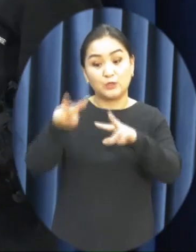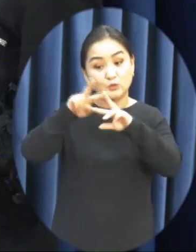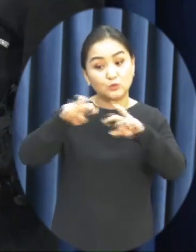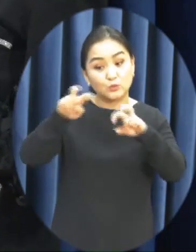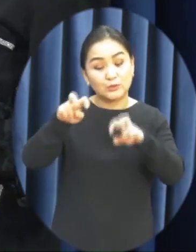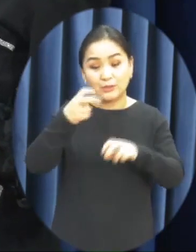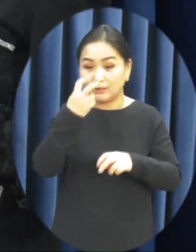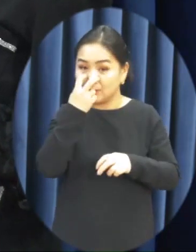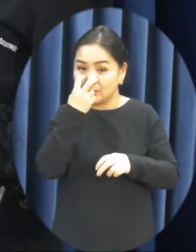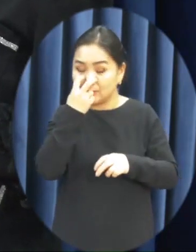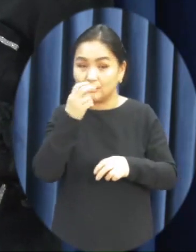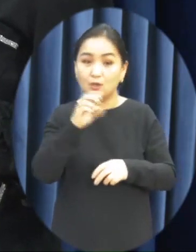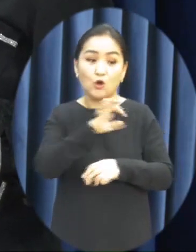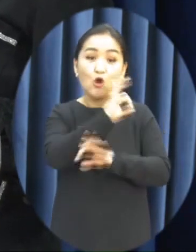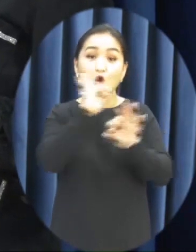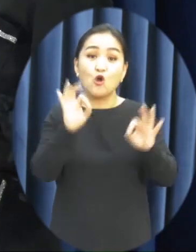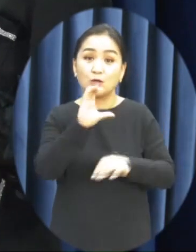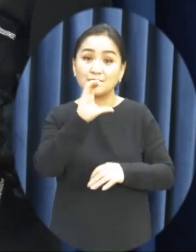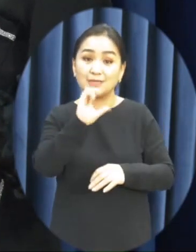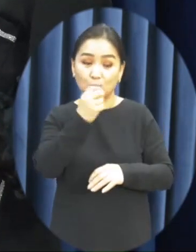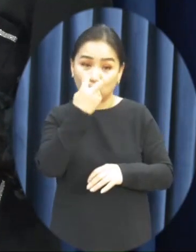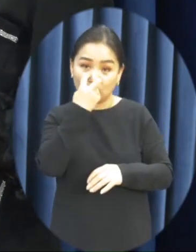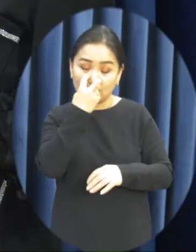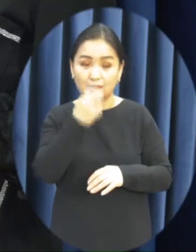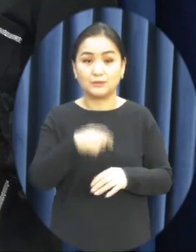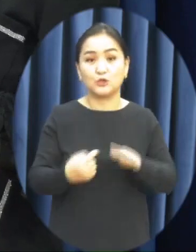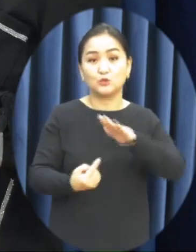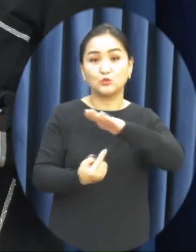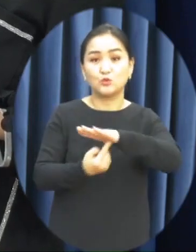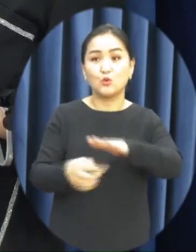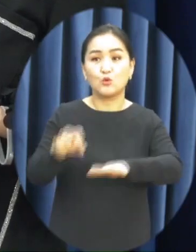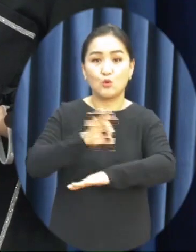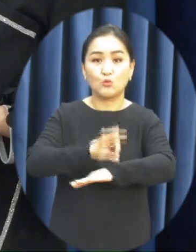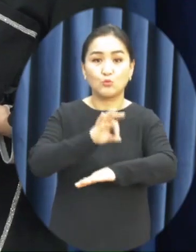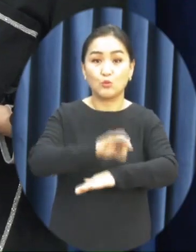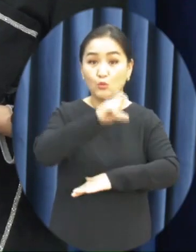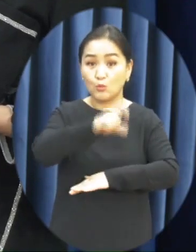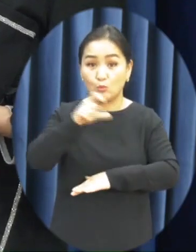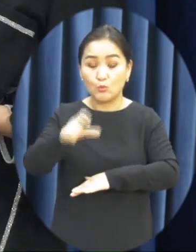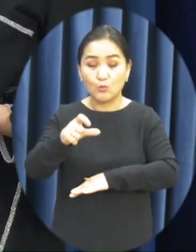གསུང